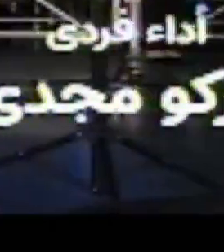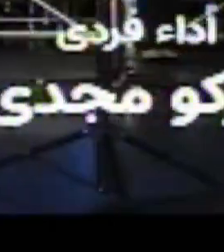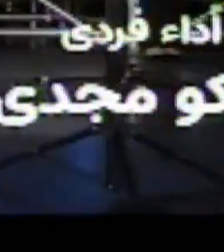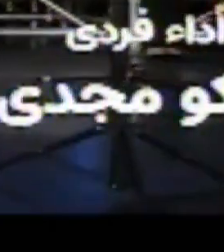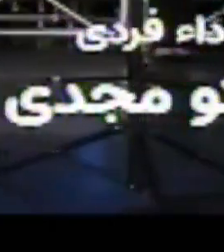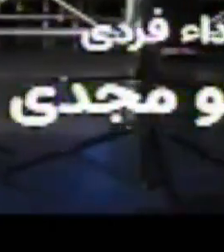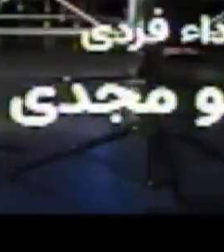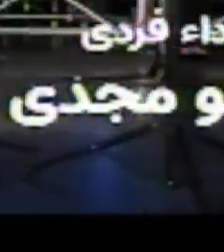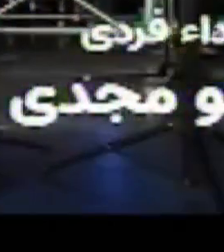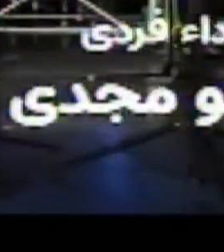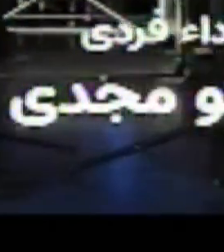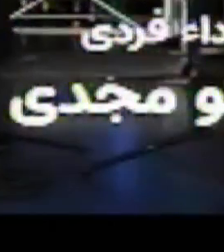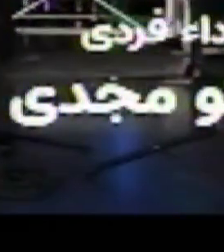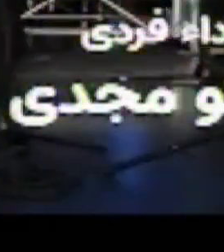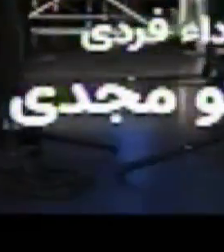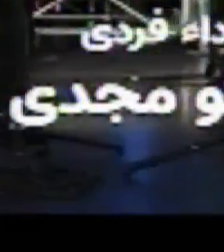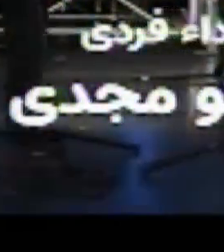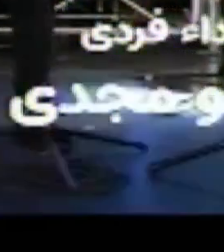k